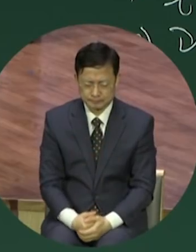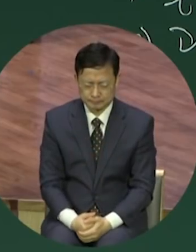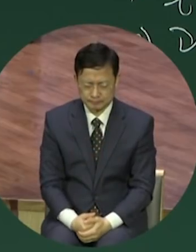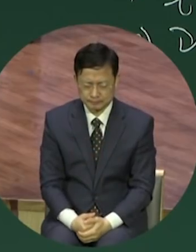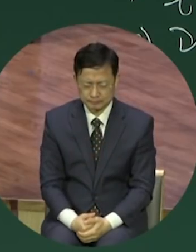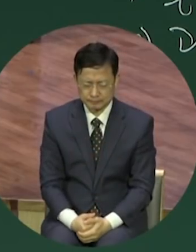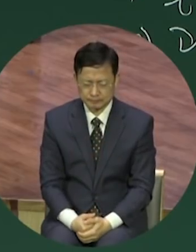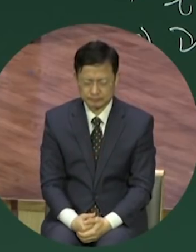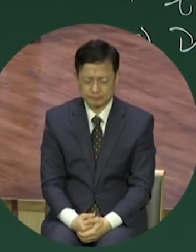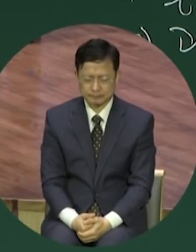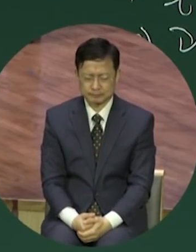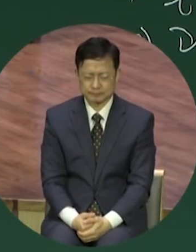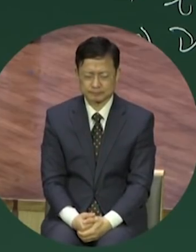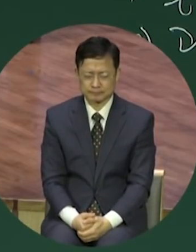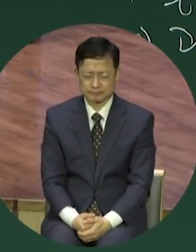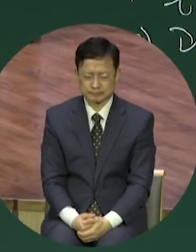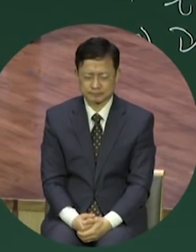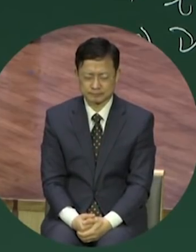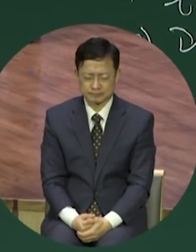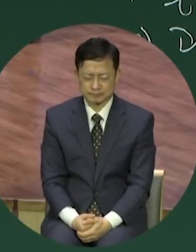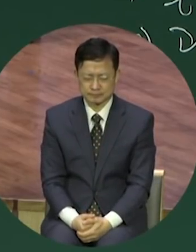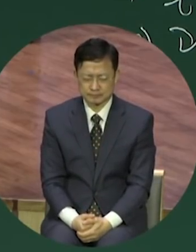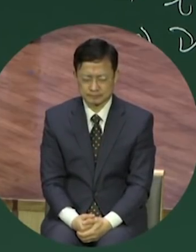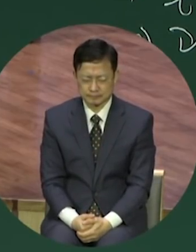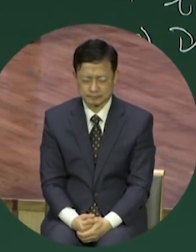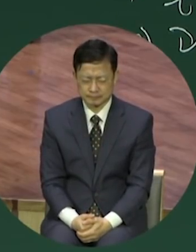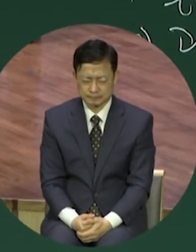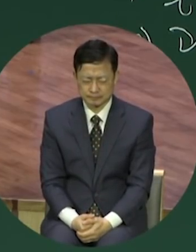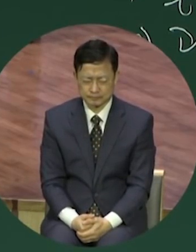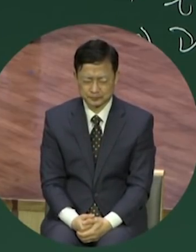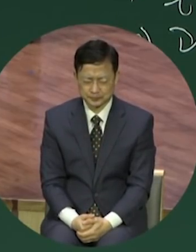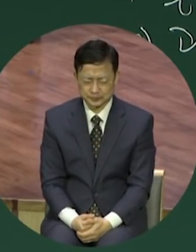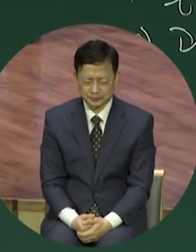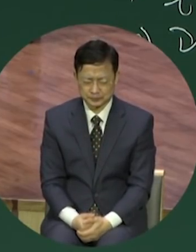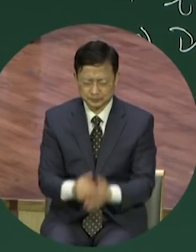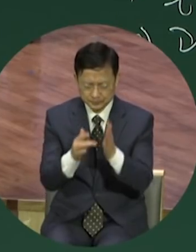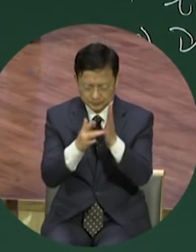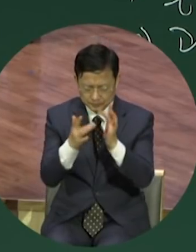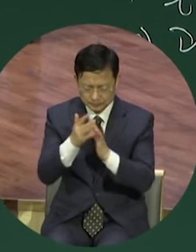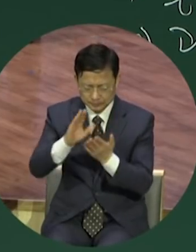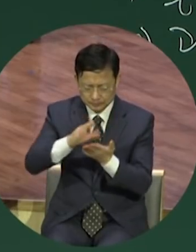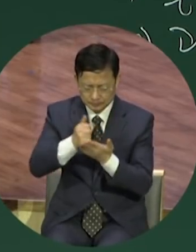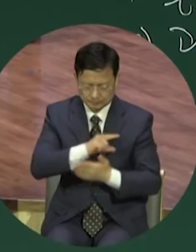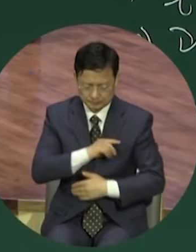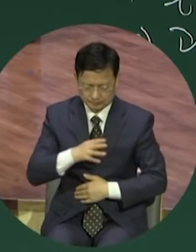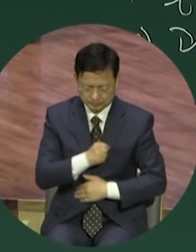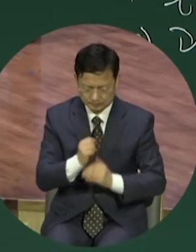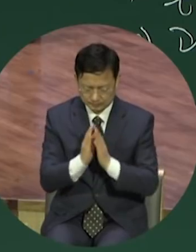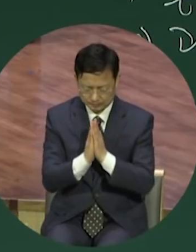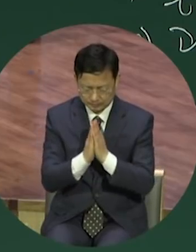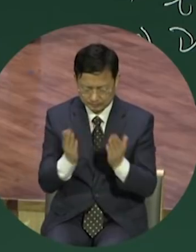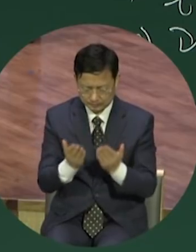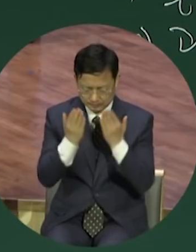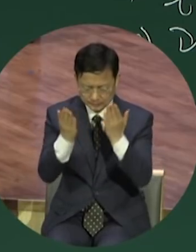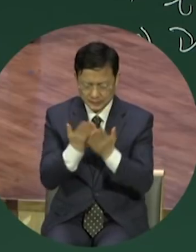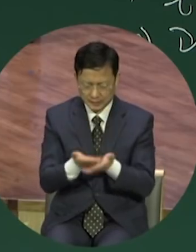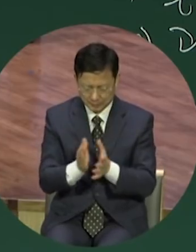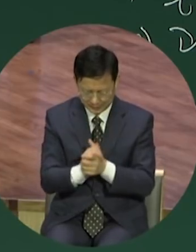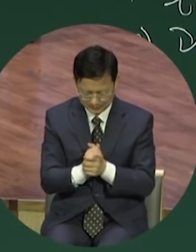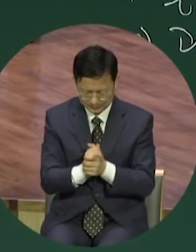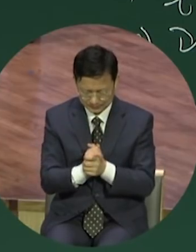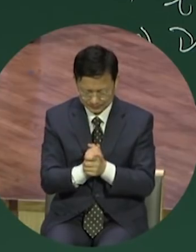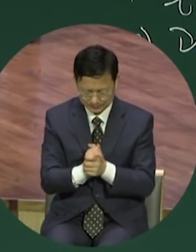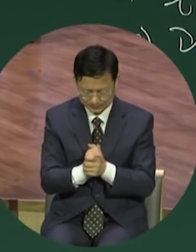day experience an abounding grace of experiencing your power. 예수 그리스도 이름으로 기도하옵나이다. In Jesus Christ's name,